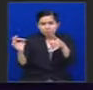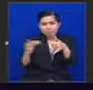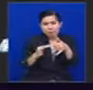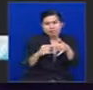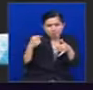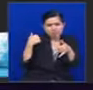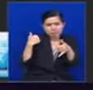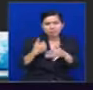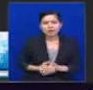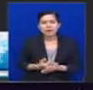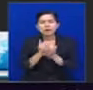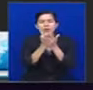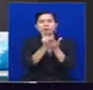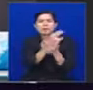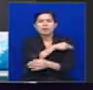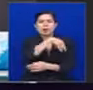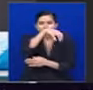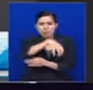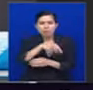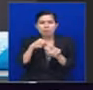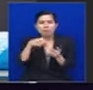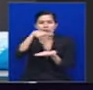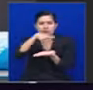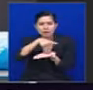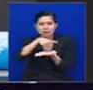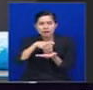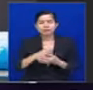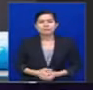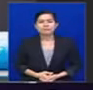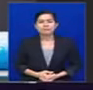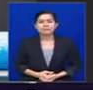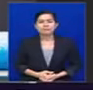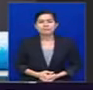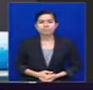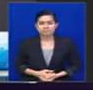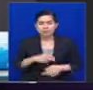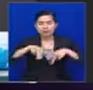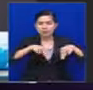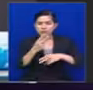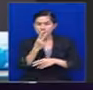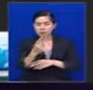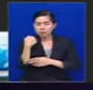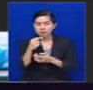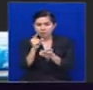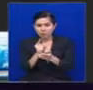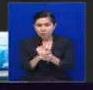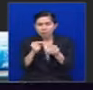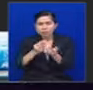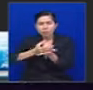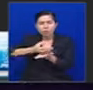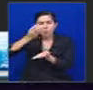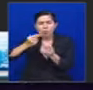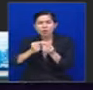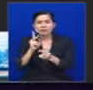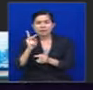หน้าที่นำผู้บาดเจ็บส่งโรงพยาบาลกลางเพื่อรับการรักษาแล้วตรวจสอบในที่เกิดเหตุพบสะเก็ดขวดแก้วที่มีดิน